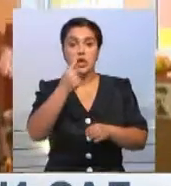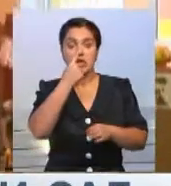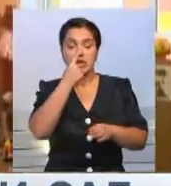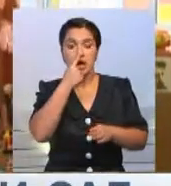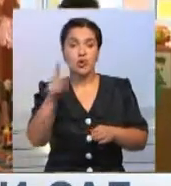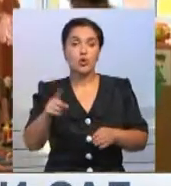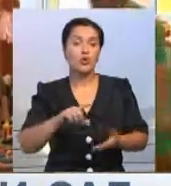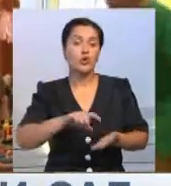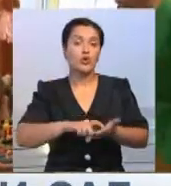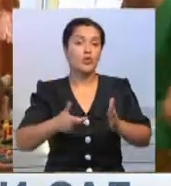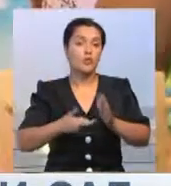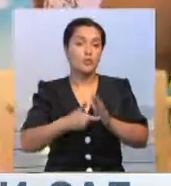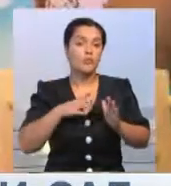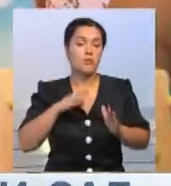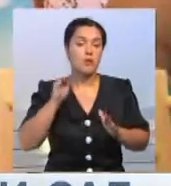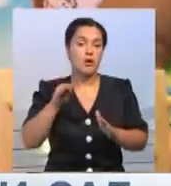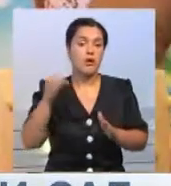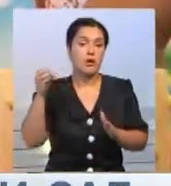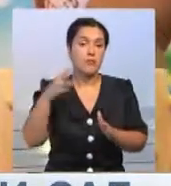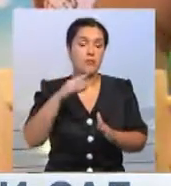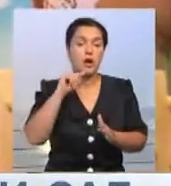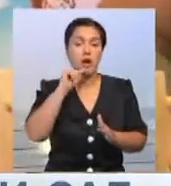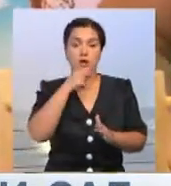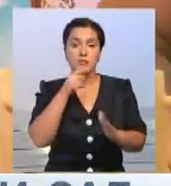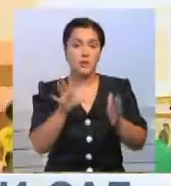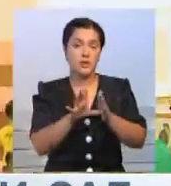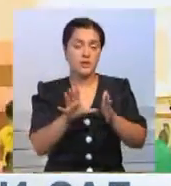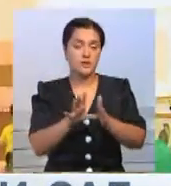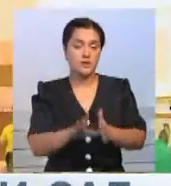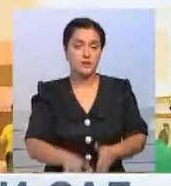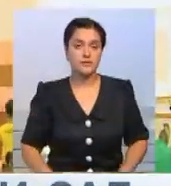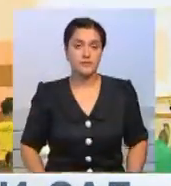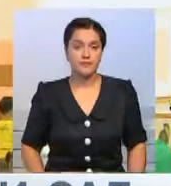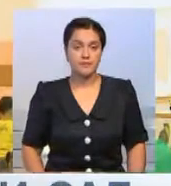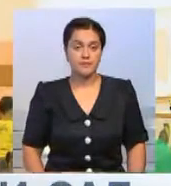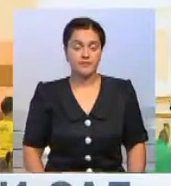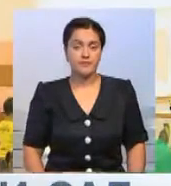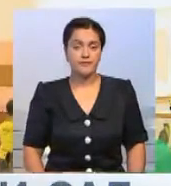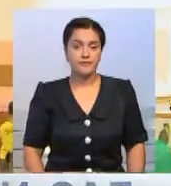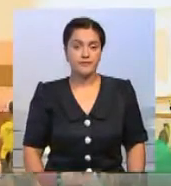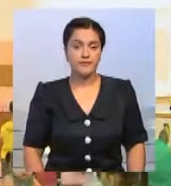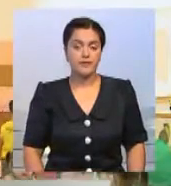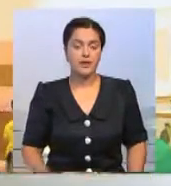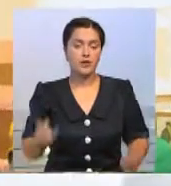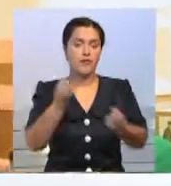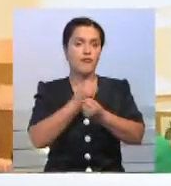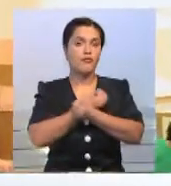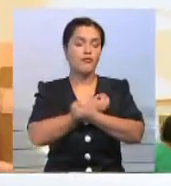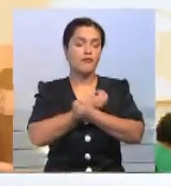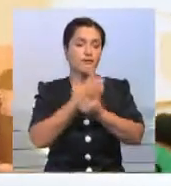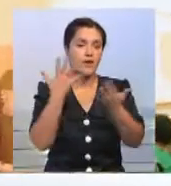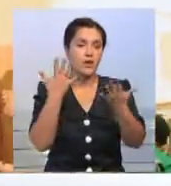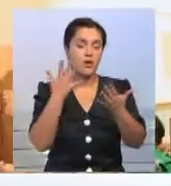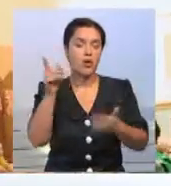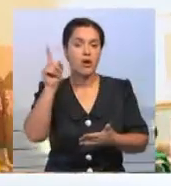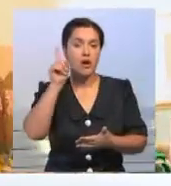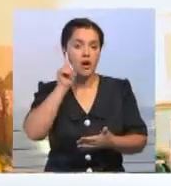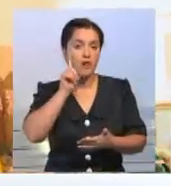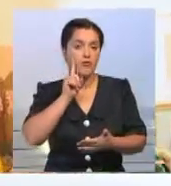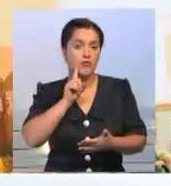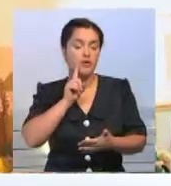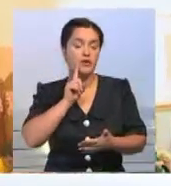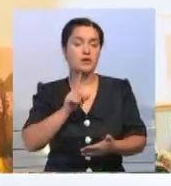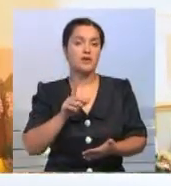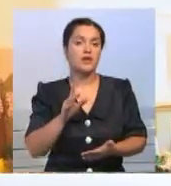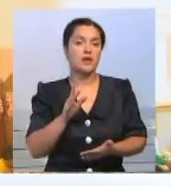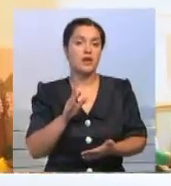этой группе установили светодиодные лампы. Разница очевидна. В группе стало светло, комфортно,